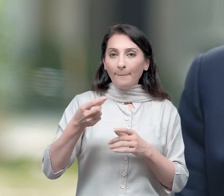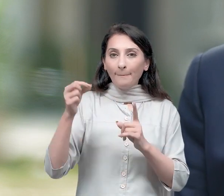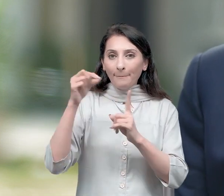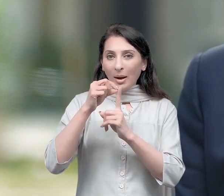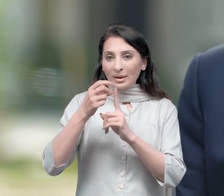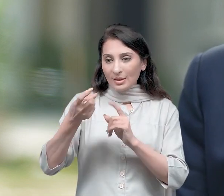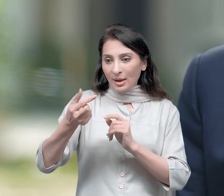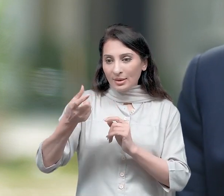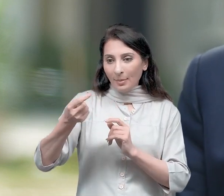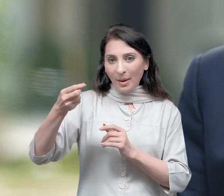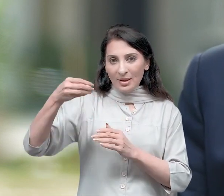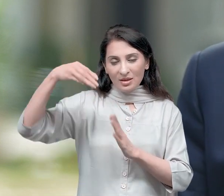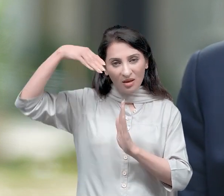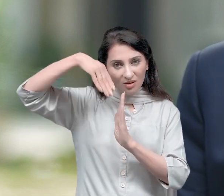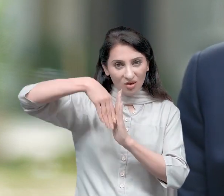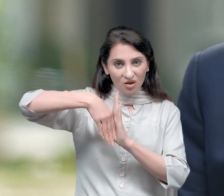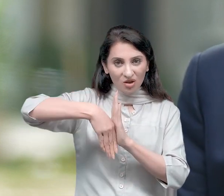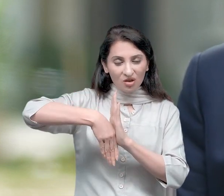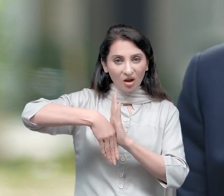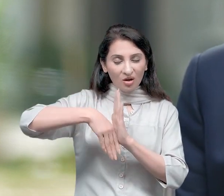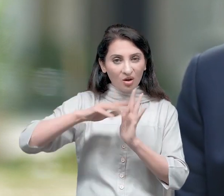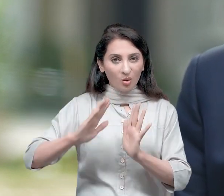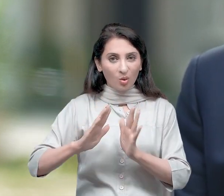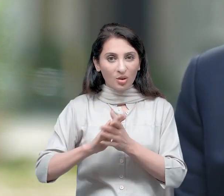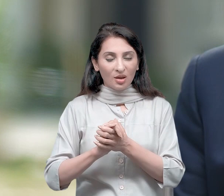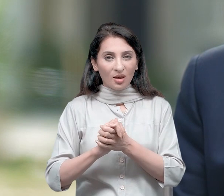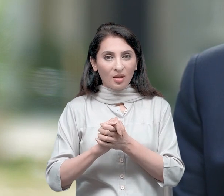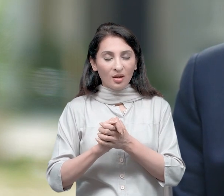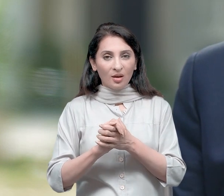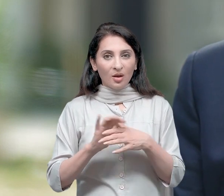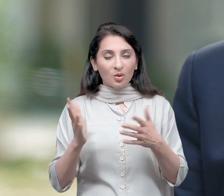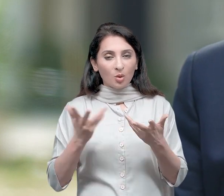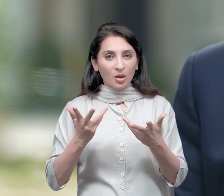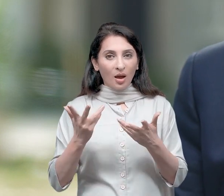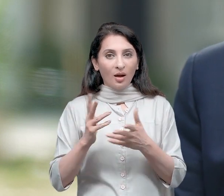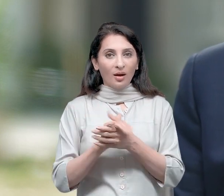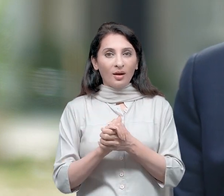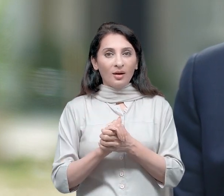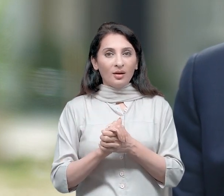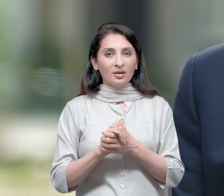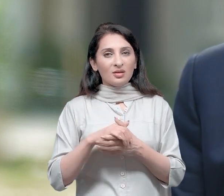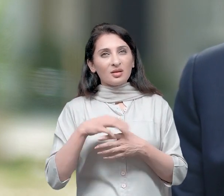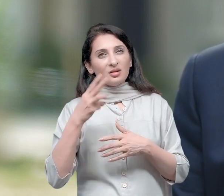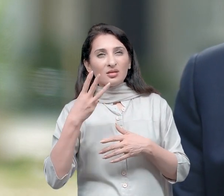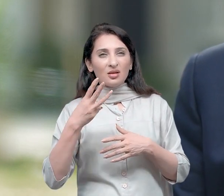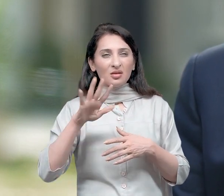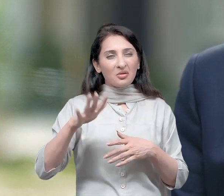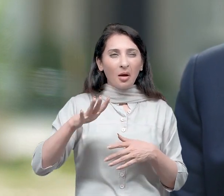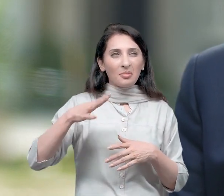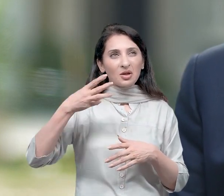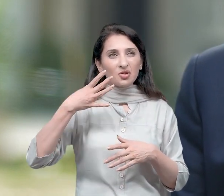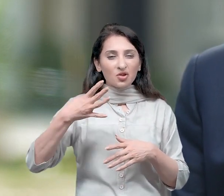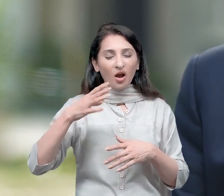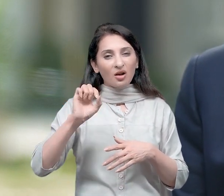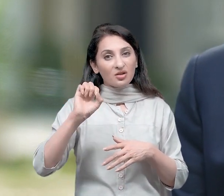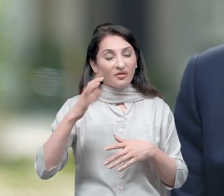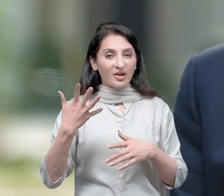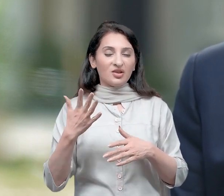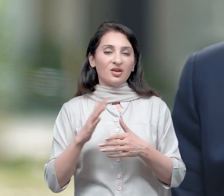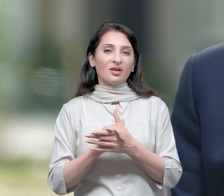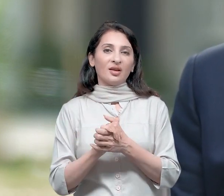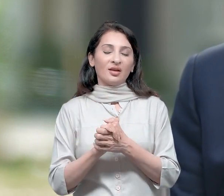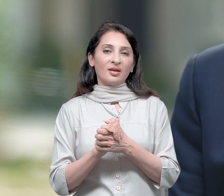جب اسپیسیفکلی ان ریلیشن ٹو پاکستان، اس کی 3-4 میجر وجوہات